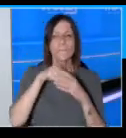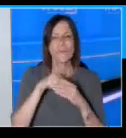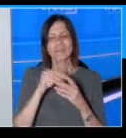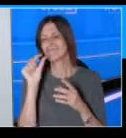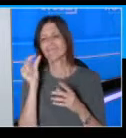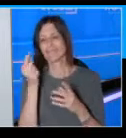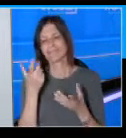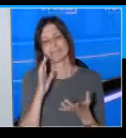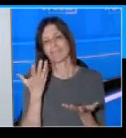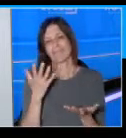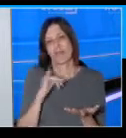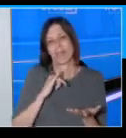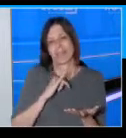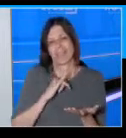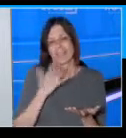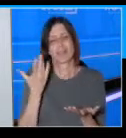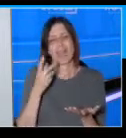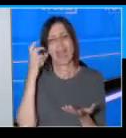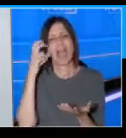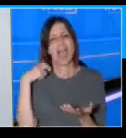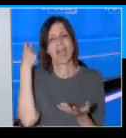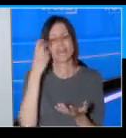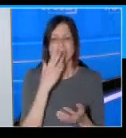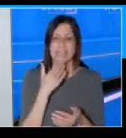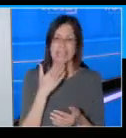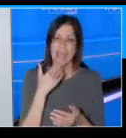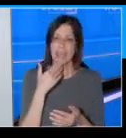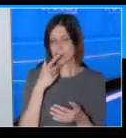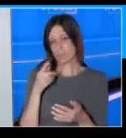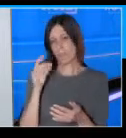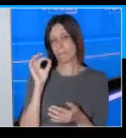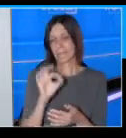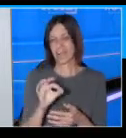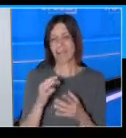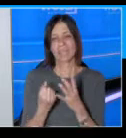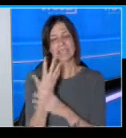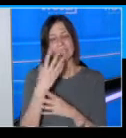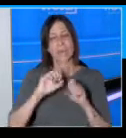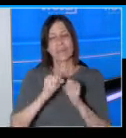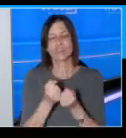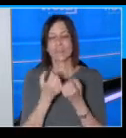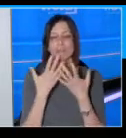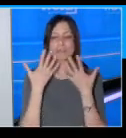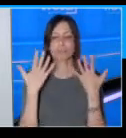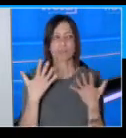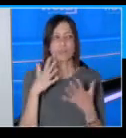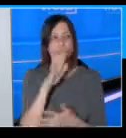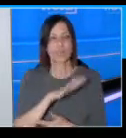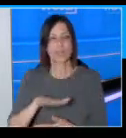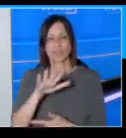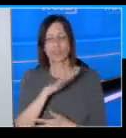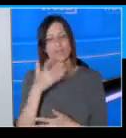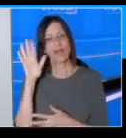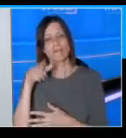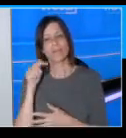או לא קומץ, זה לא מעניין בכלל, מערביי ישראל שפגע פה ויצר משבר עמוק את יהודה ושומרון, ואפילו